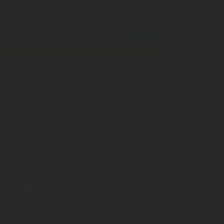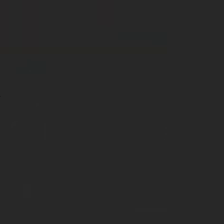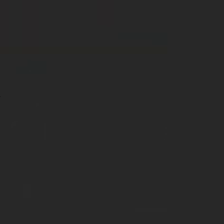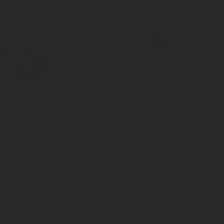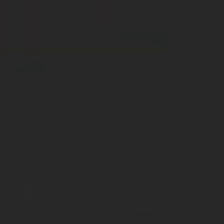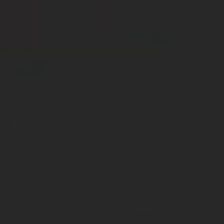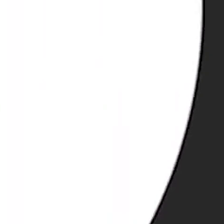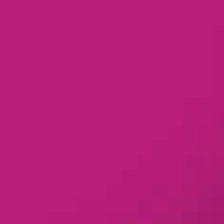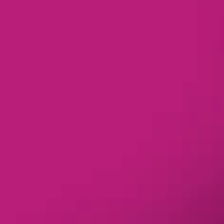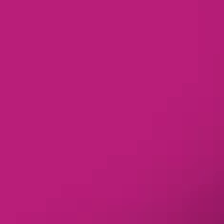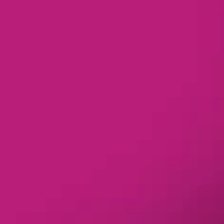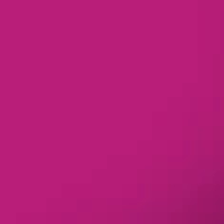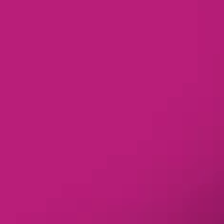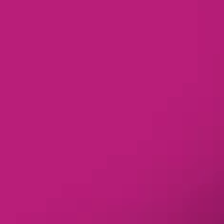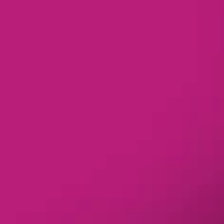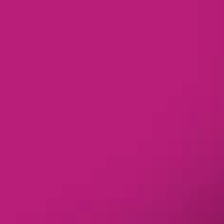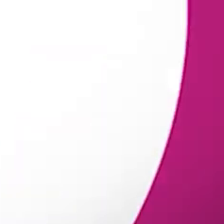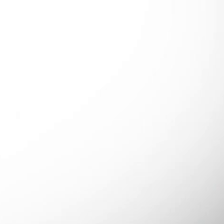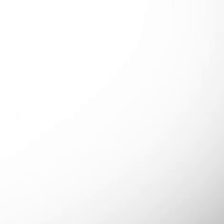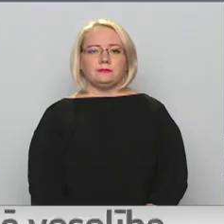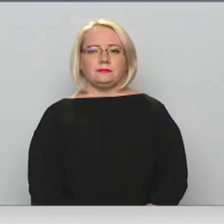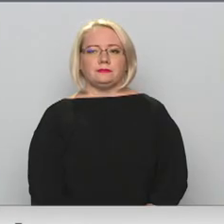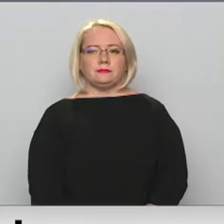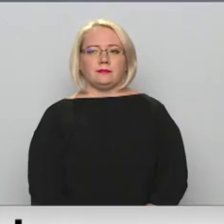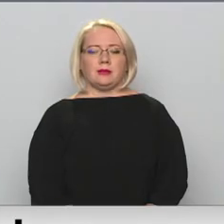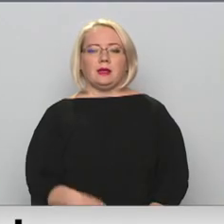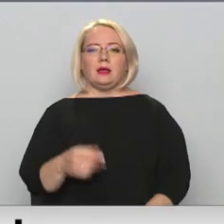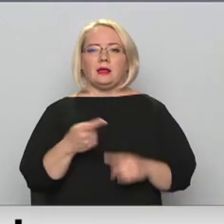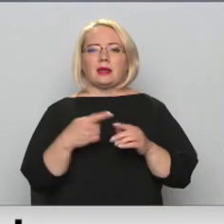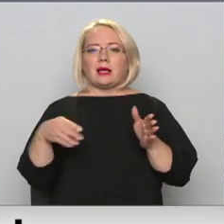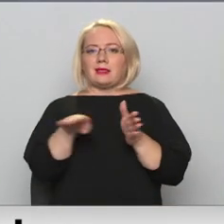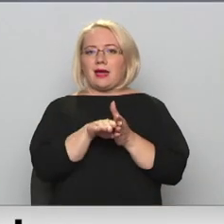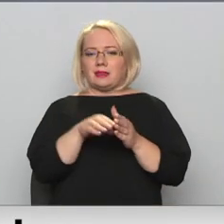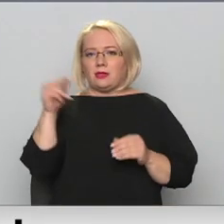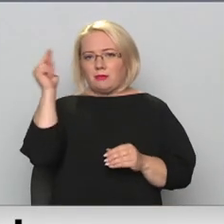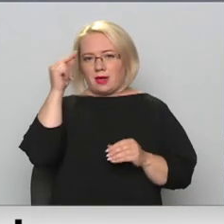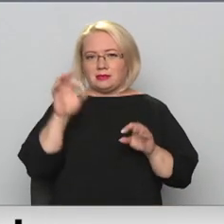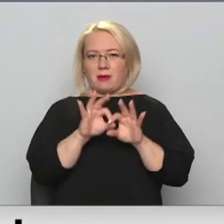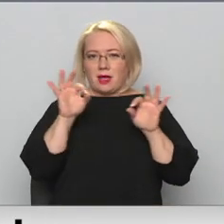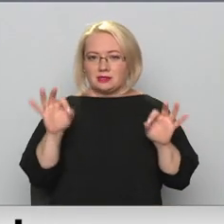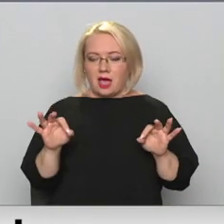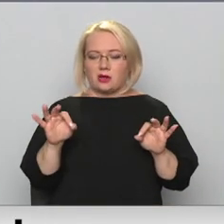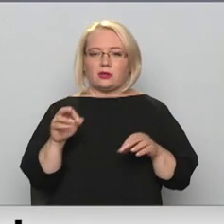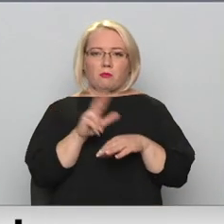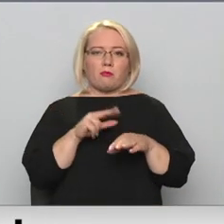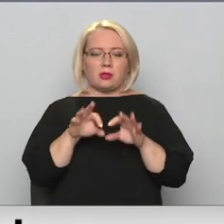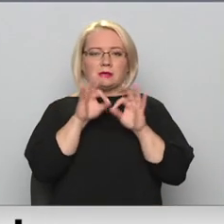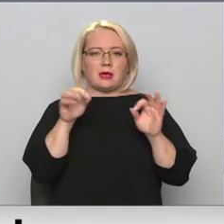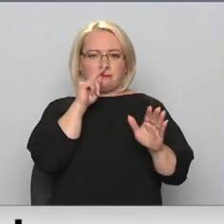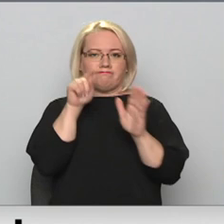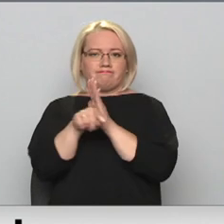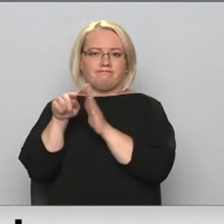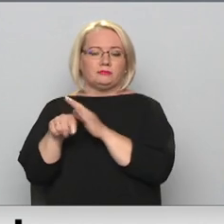Re, viss ēters ir te! Līdz ar klātienes mācību atsākšanos likumsargi sākuši reidus